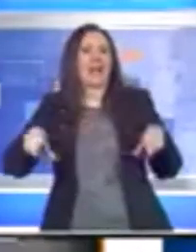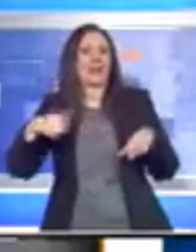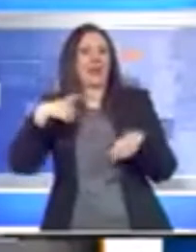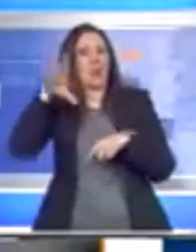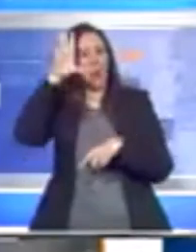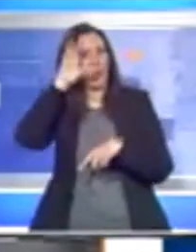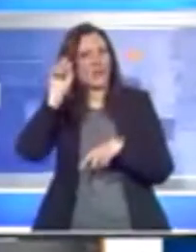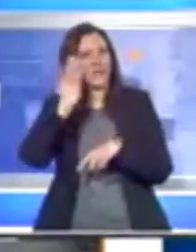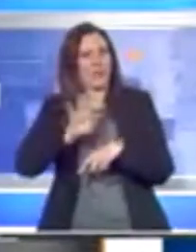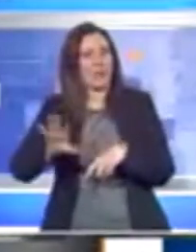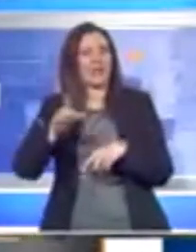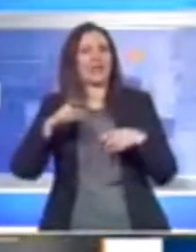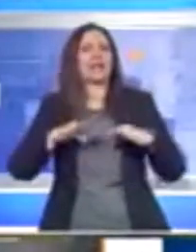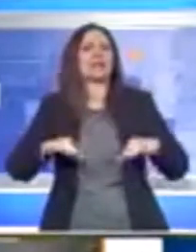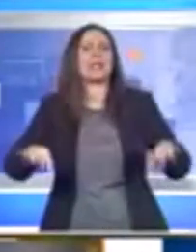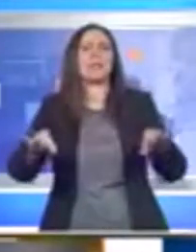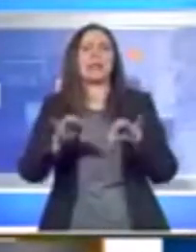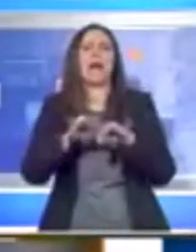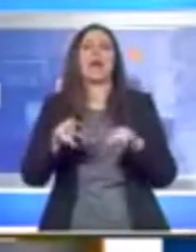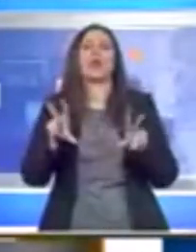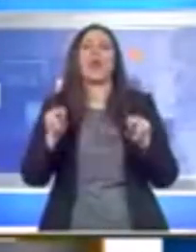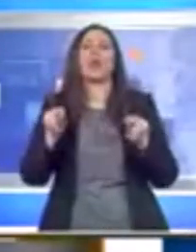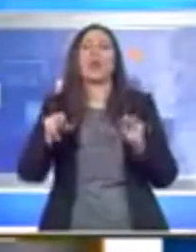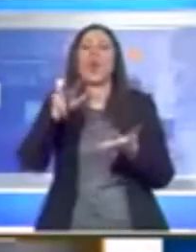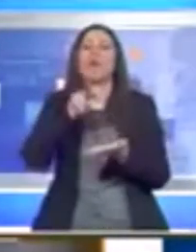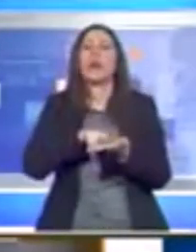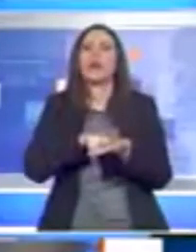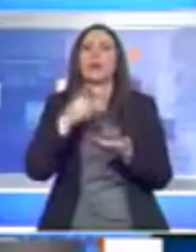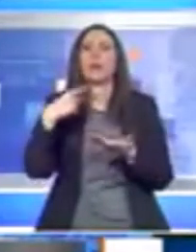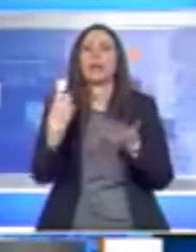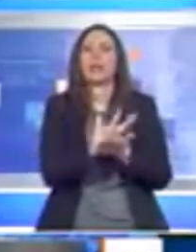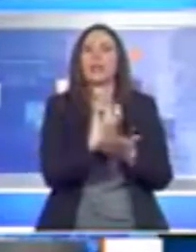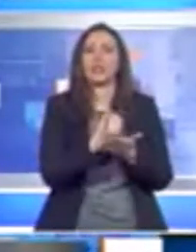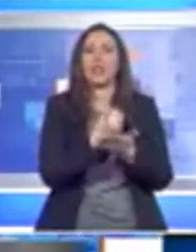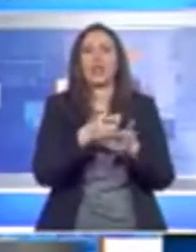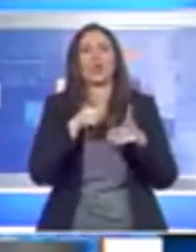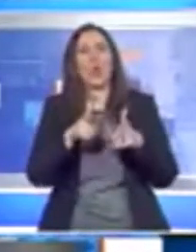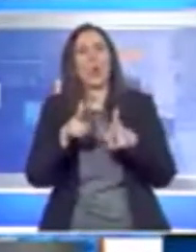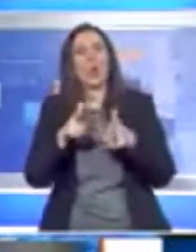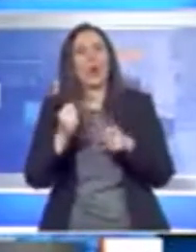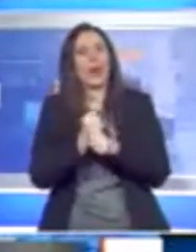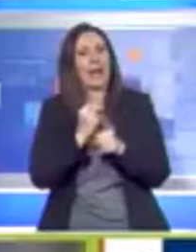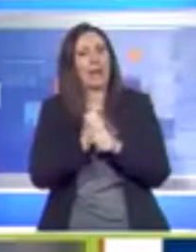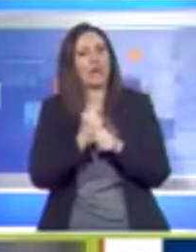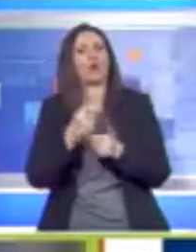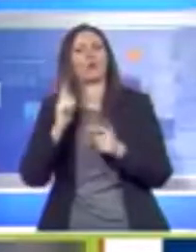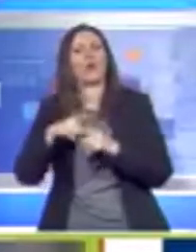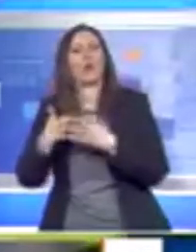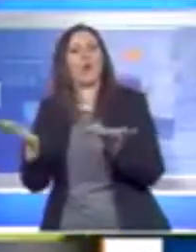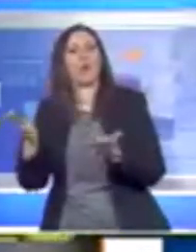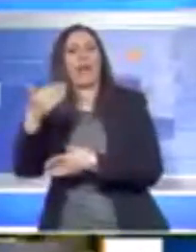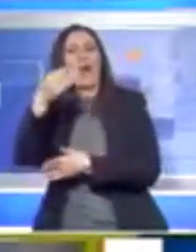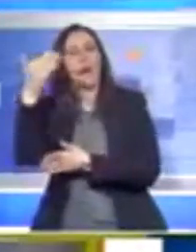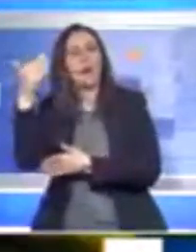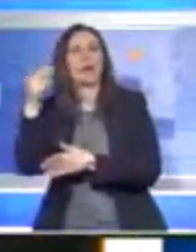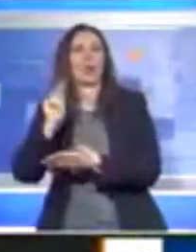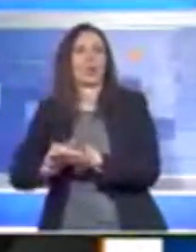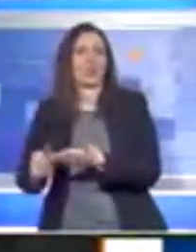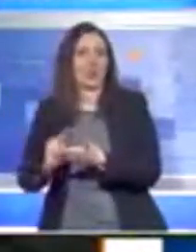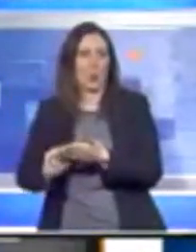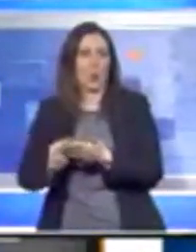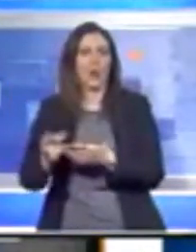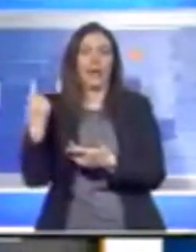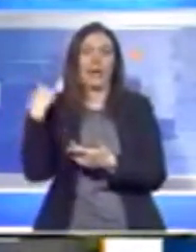un seminario sulle nuove norme di prevenzione degli incendi sui luoghi di lavoro e nelle strutture pubbliche, come alberghi e scuole. Approvati l'anno scorso,